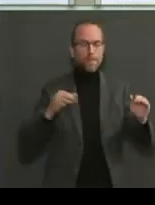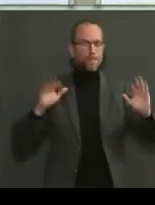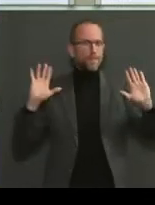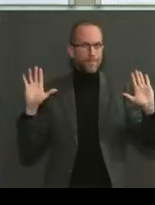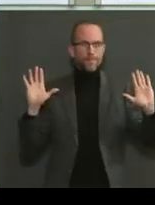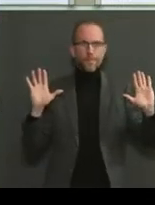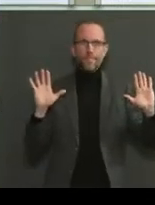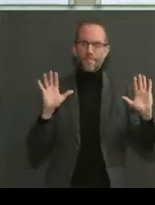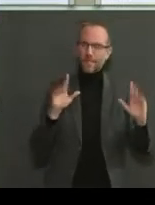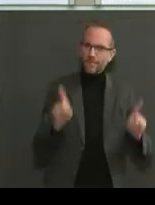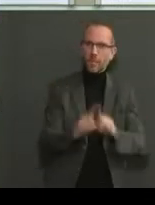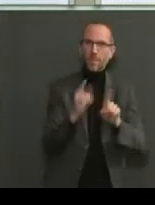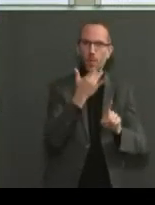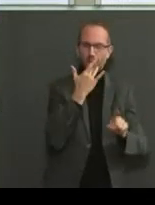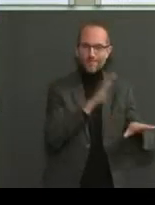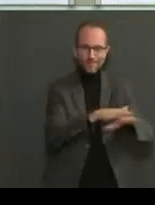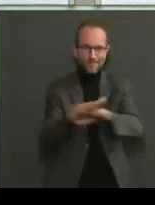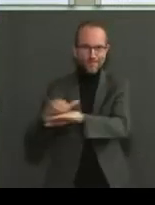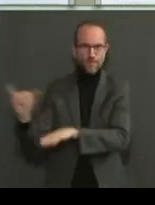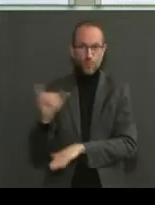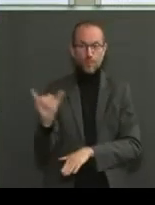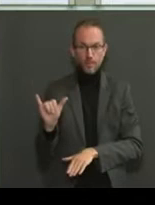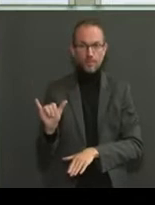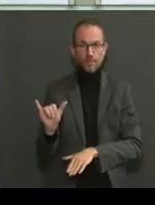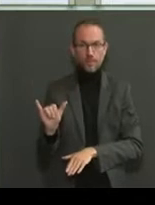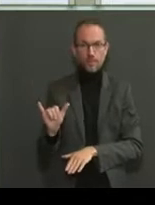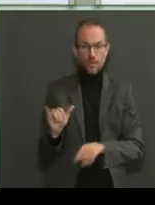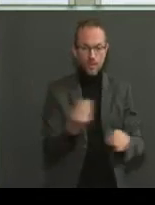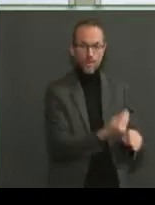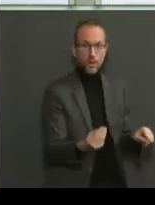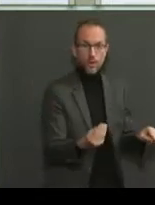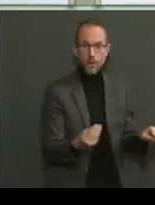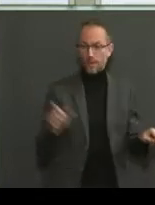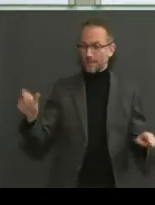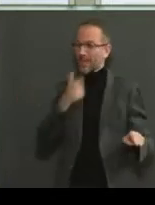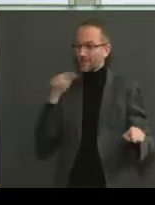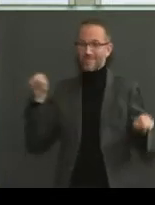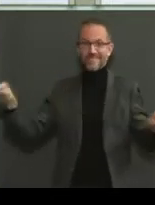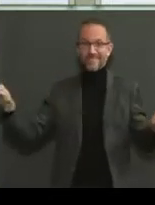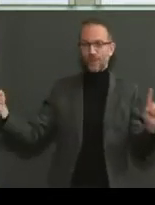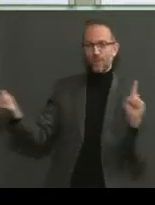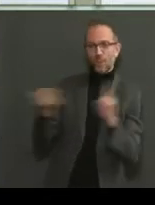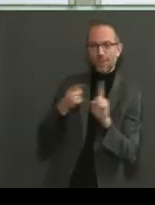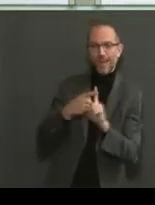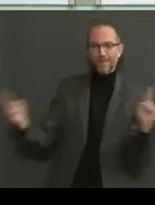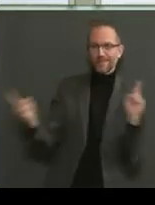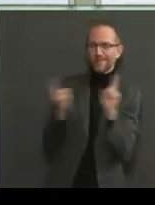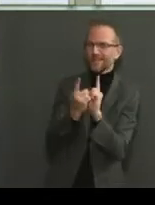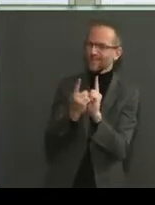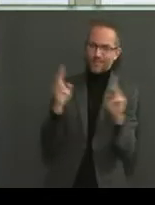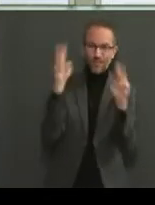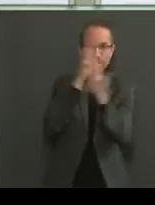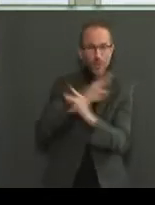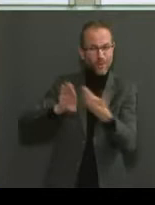plus, contre les contacts étroits entre les enfants et les personnes âgées présentant un profil